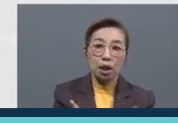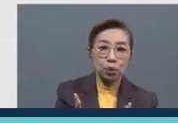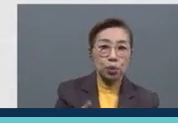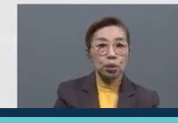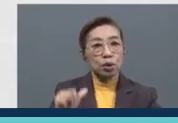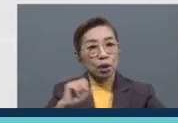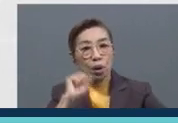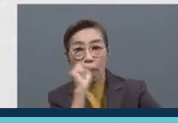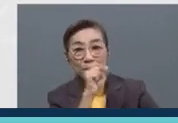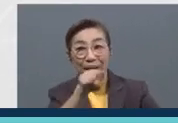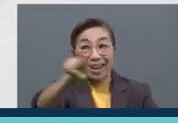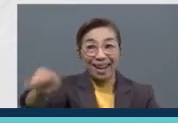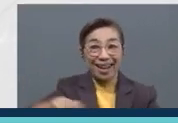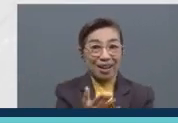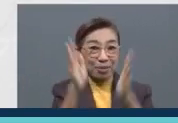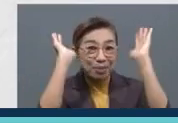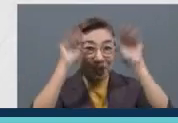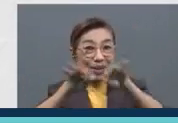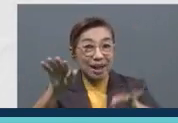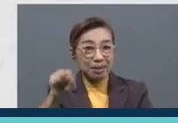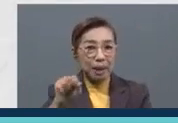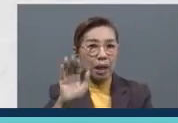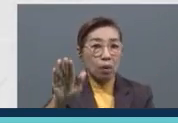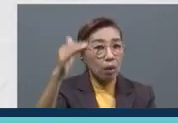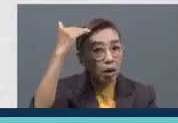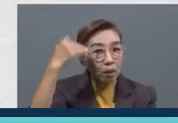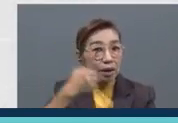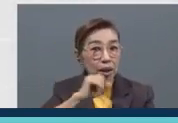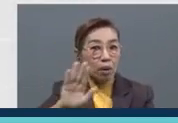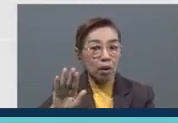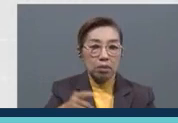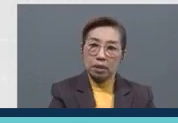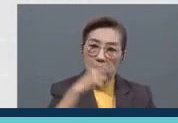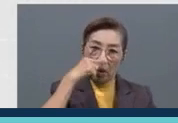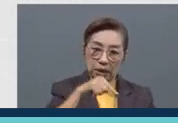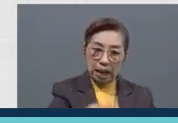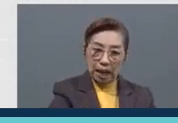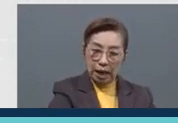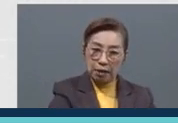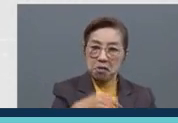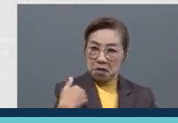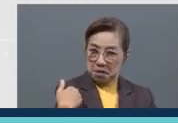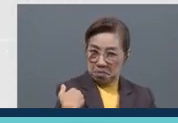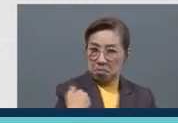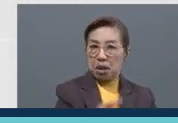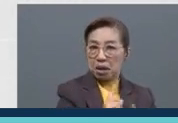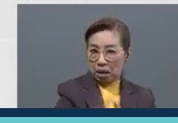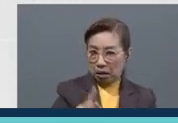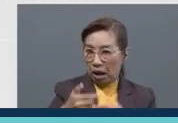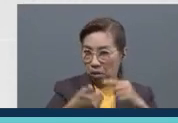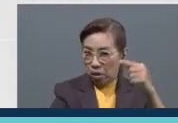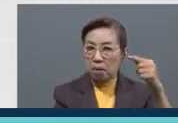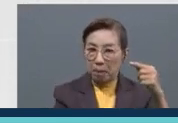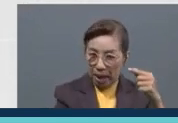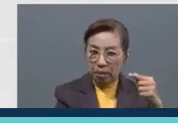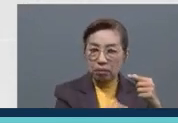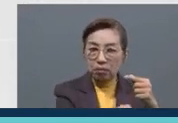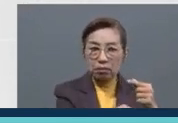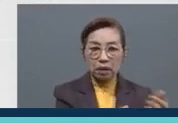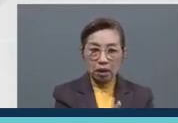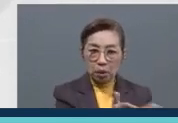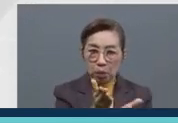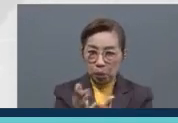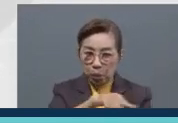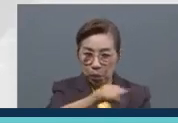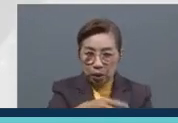ขาอาทิสาขาการท่องเที่ยวสาขากีฬาสาขาอาหารเป็นต้นเพื่อให้ทุกคนเข้าใจศักย